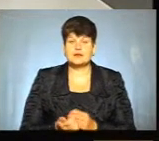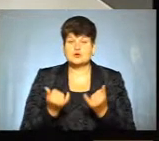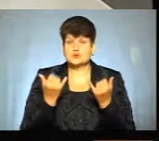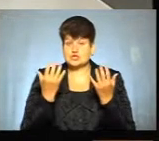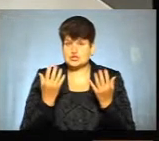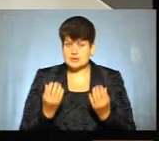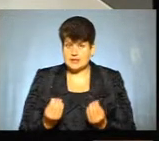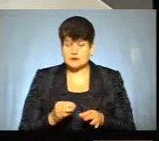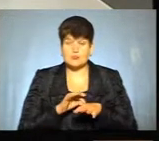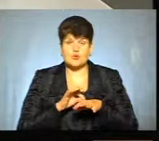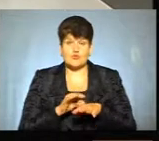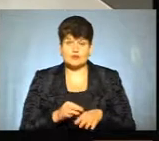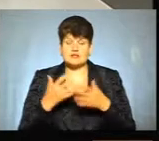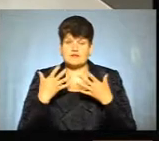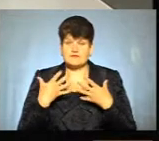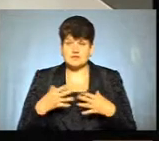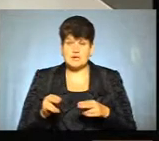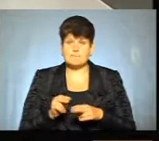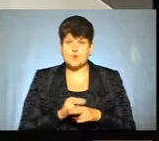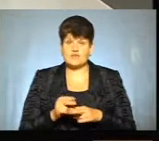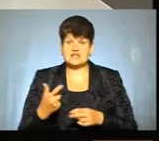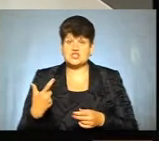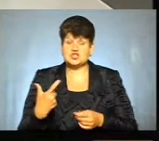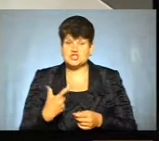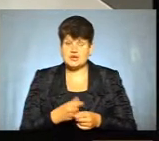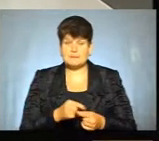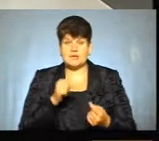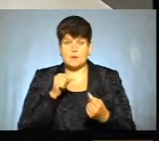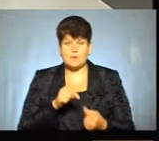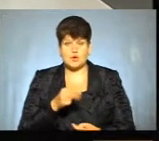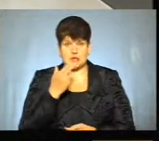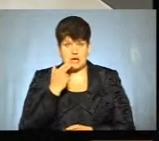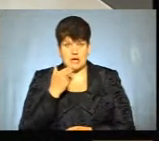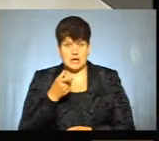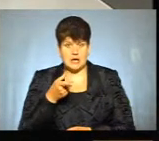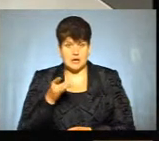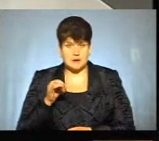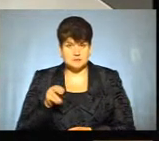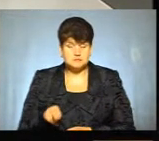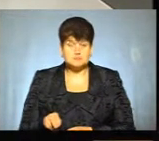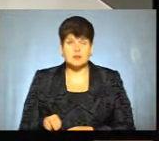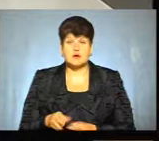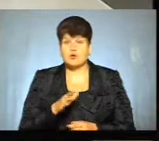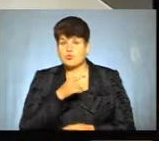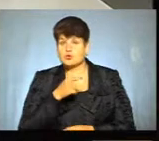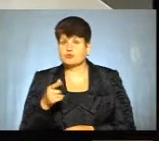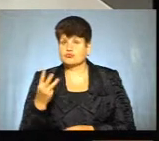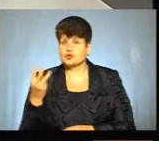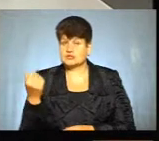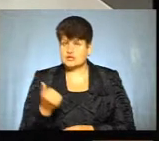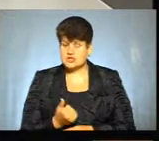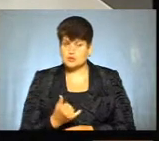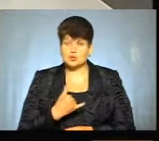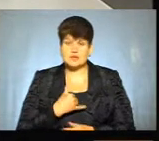сьогоднішній день проводяться в нас вже профілактичні щеплення проти грипу. Тобто впродовж уже 3 тижнів в нас активно